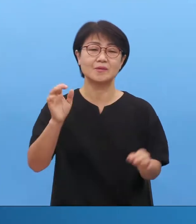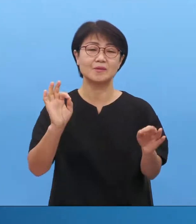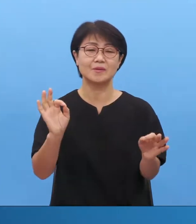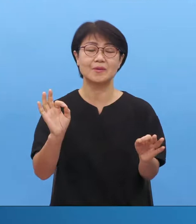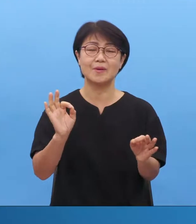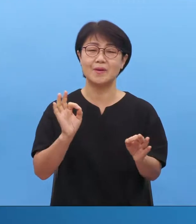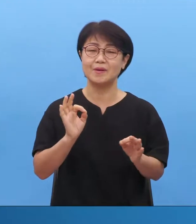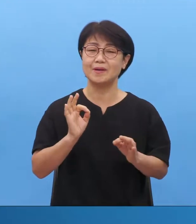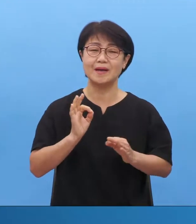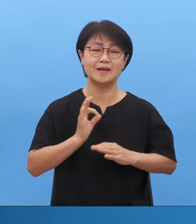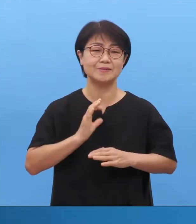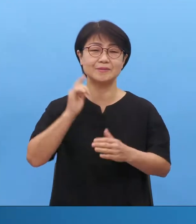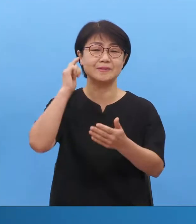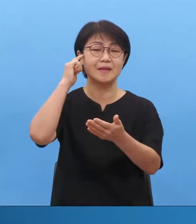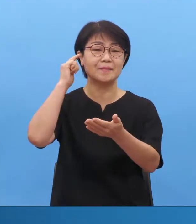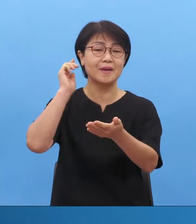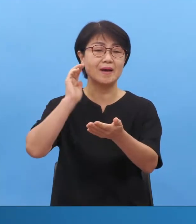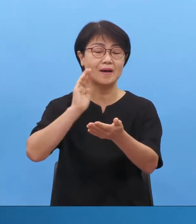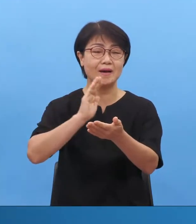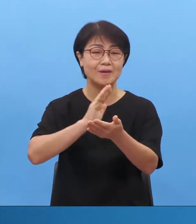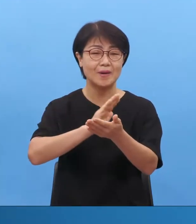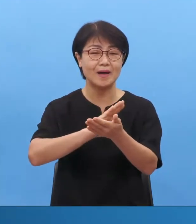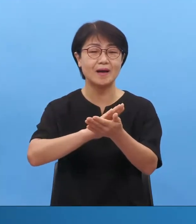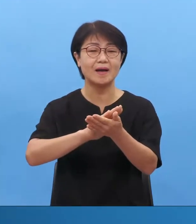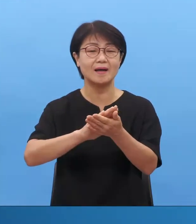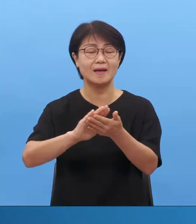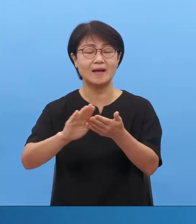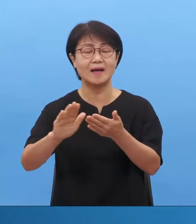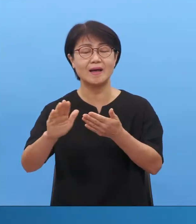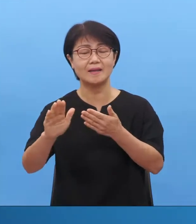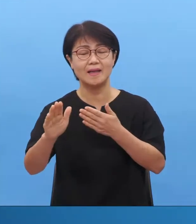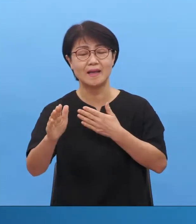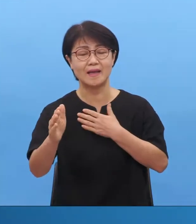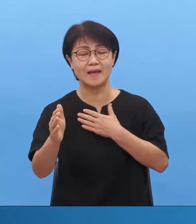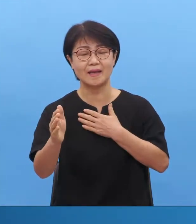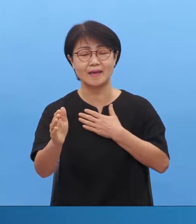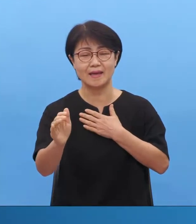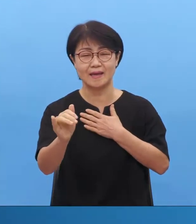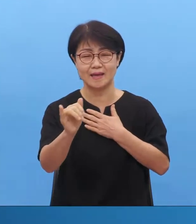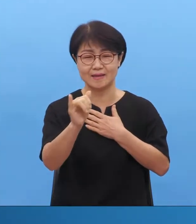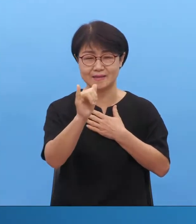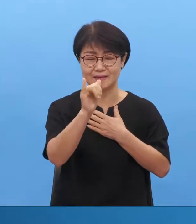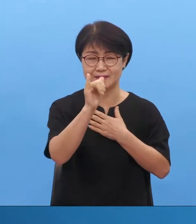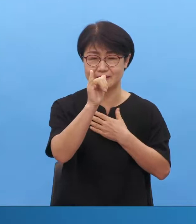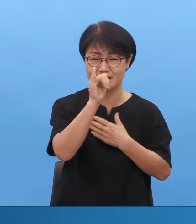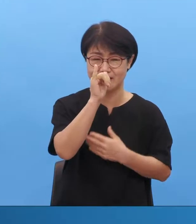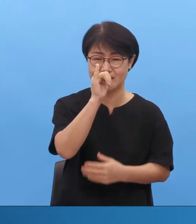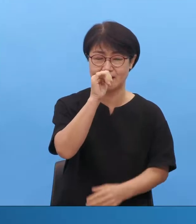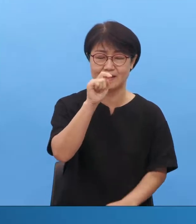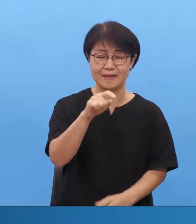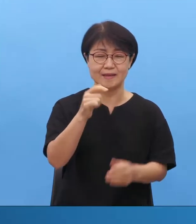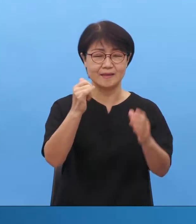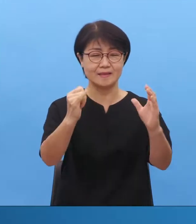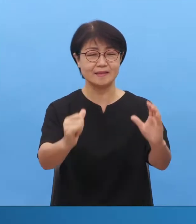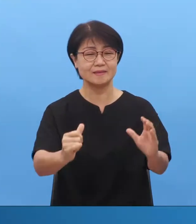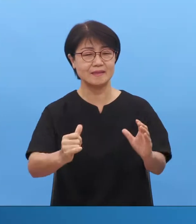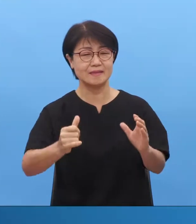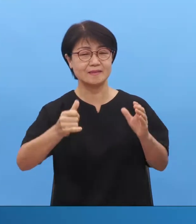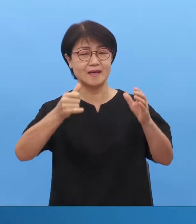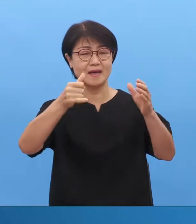크고 놀라운 평화가 내게 있네.